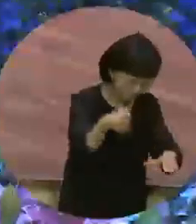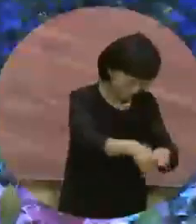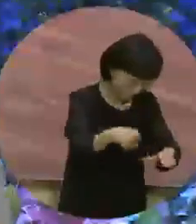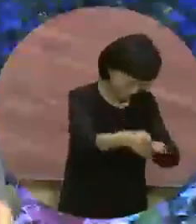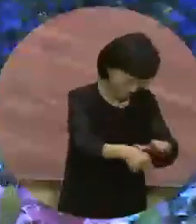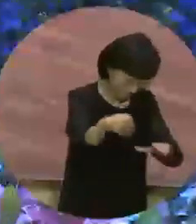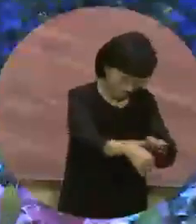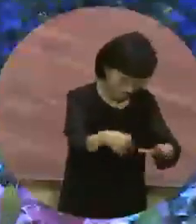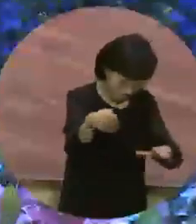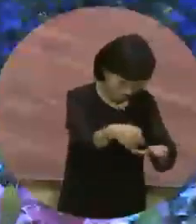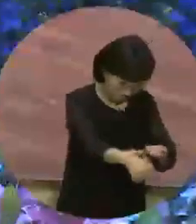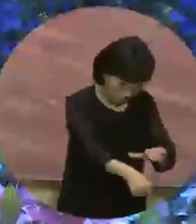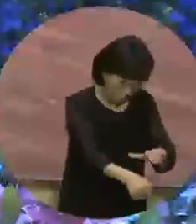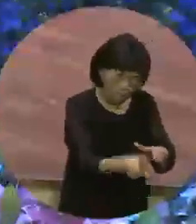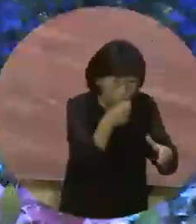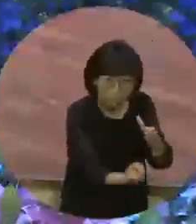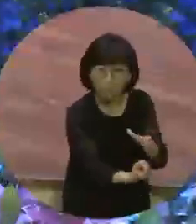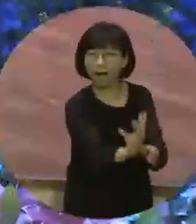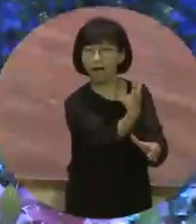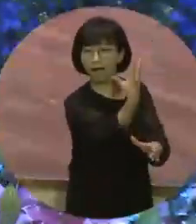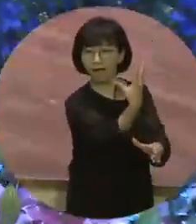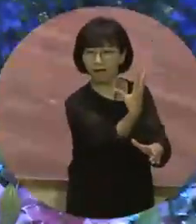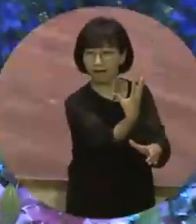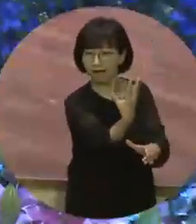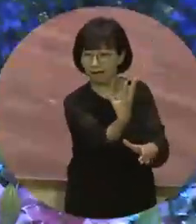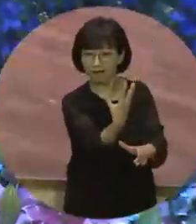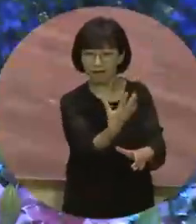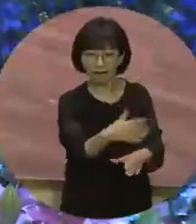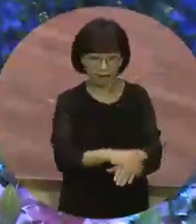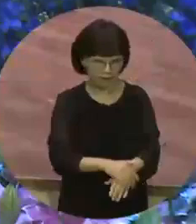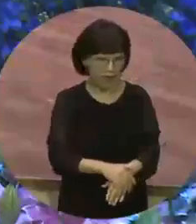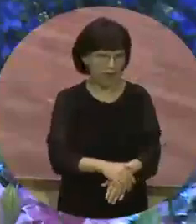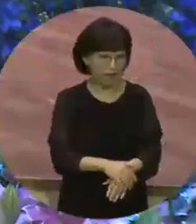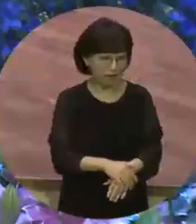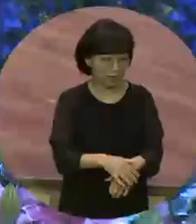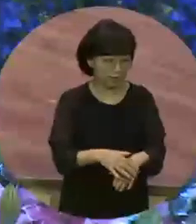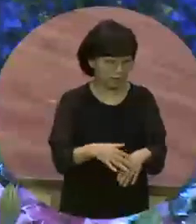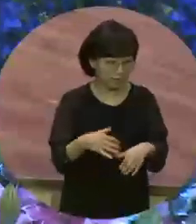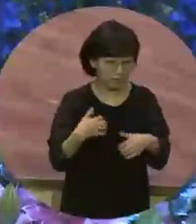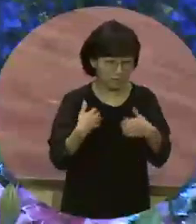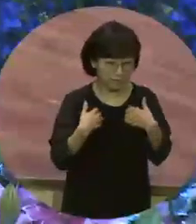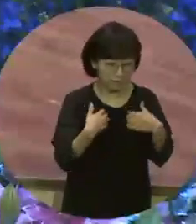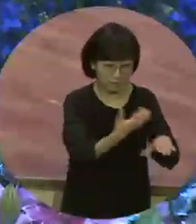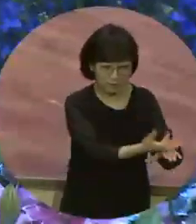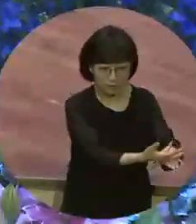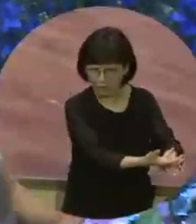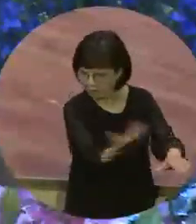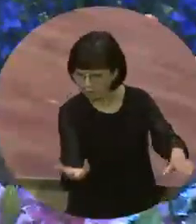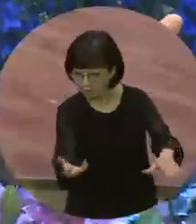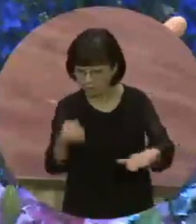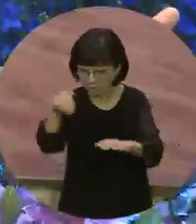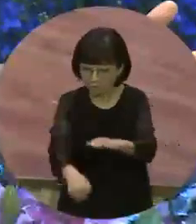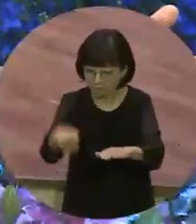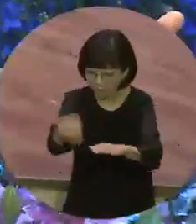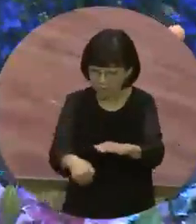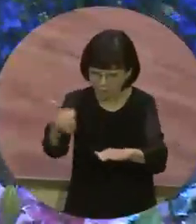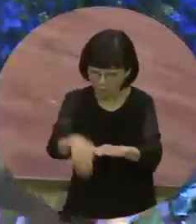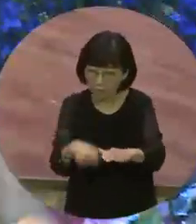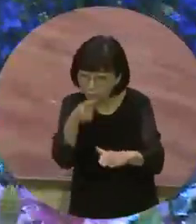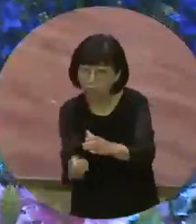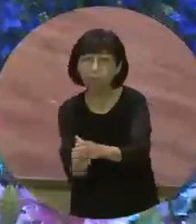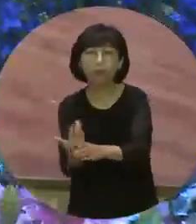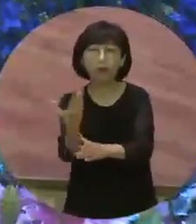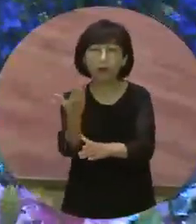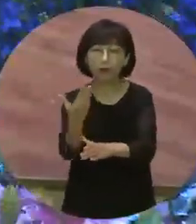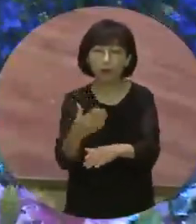종들이. 파면 물이 팍 나온다. 파는 데마다 물이 나와. 이 블레셋 사람들이